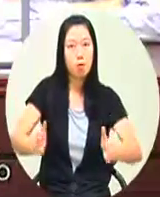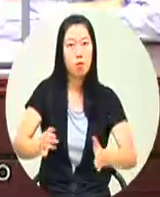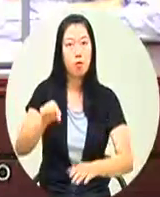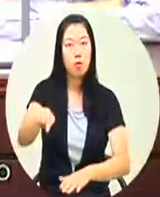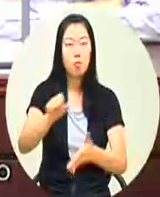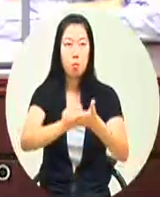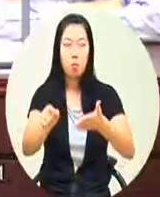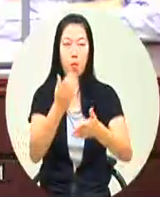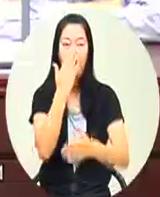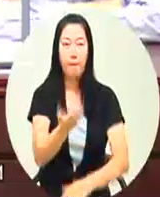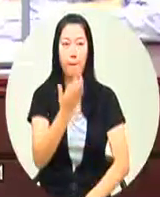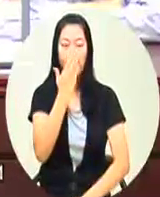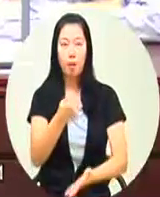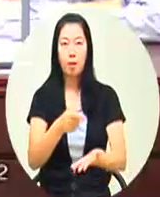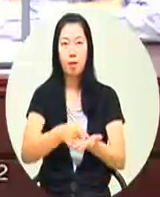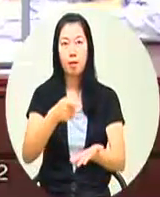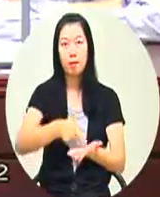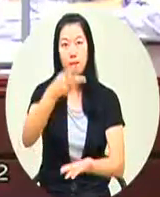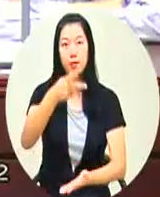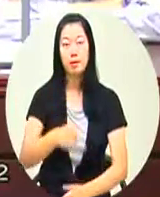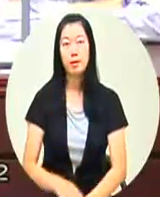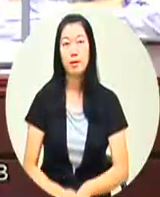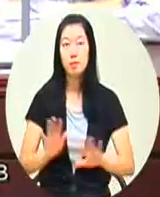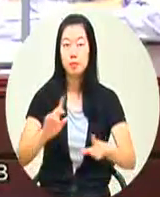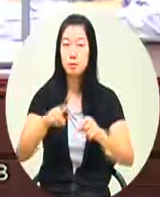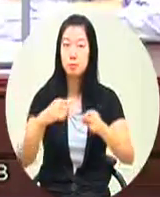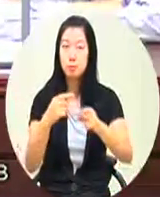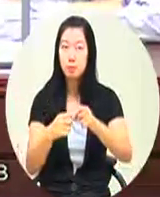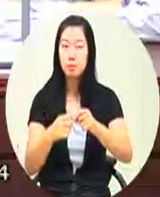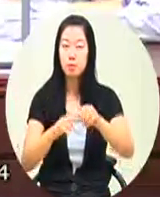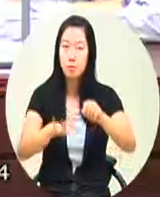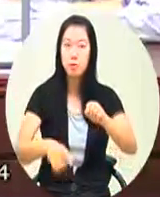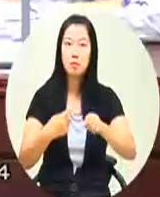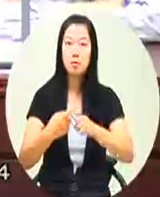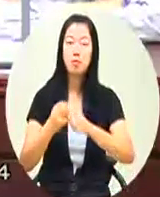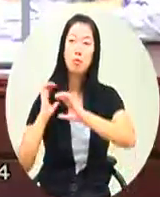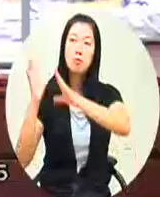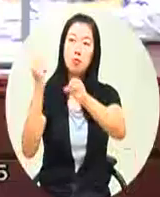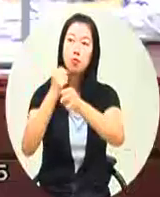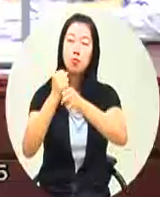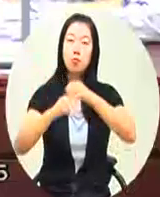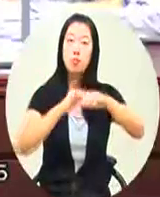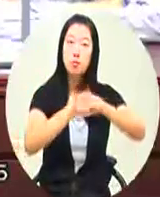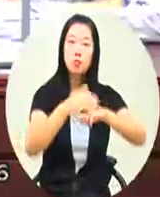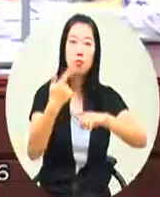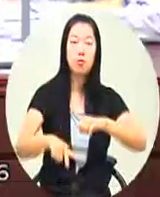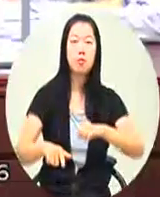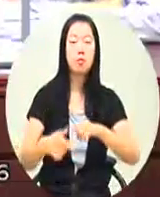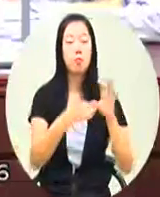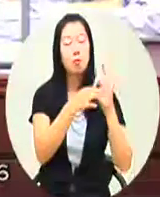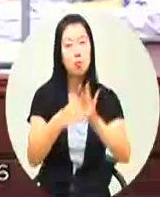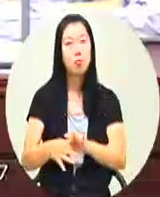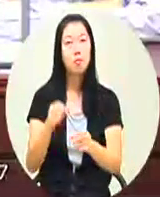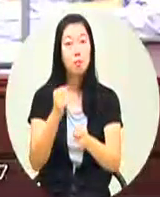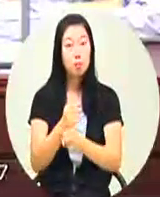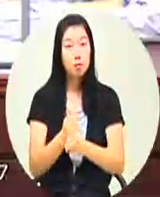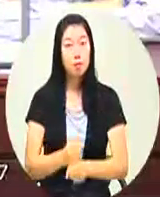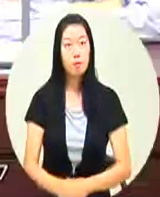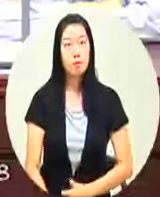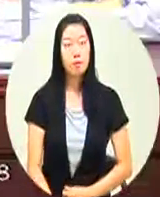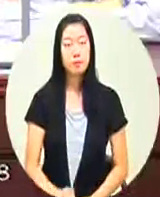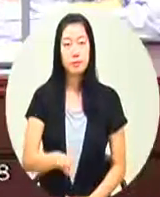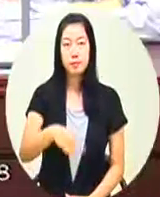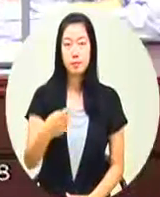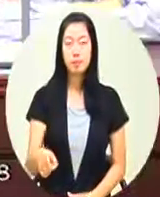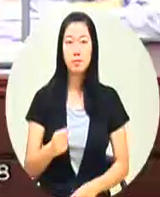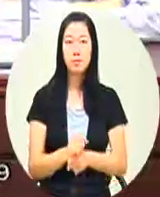2次，那今年底的话，如果有发报出去，我们会继续来执行。那最后就是刚刚提到的这个区域性